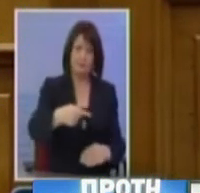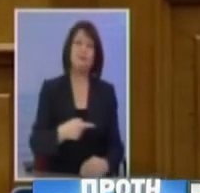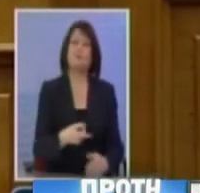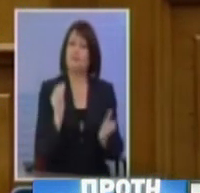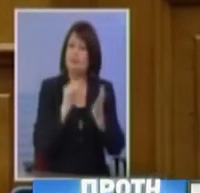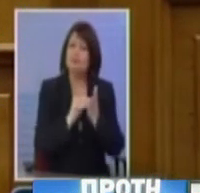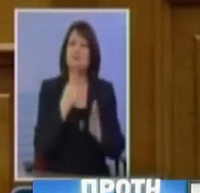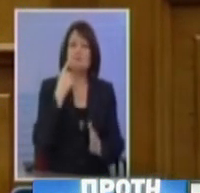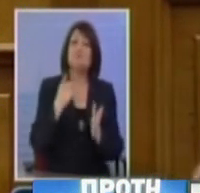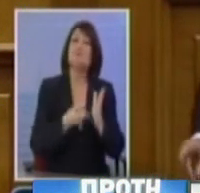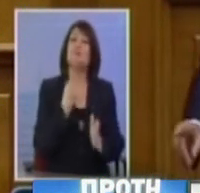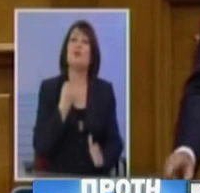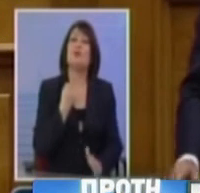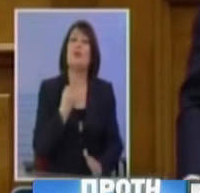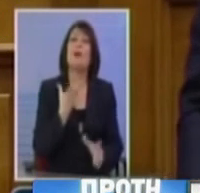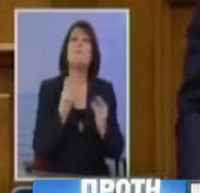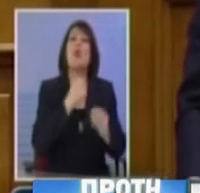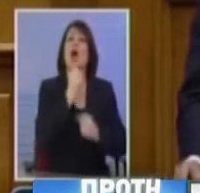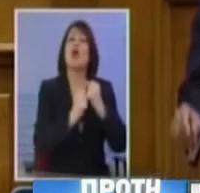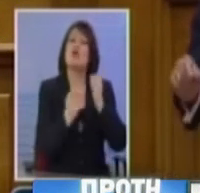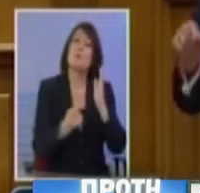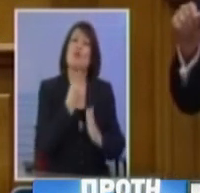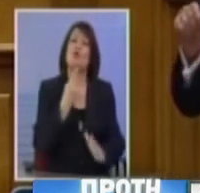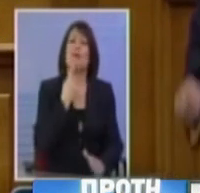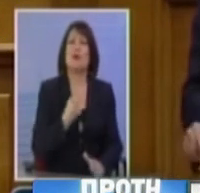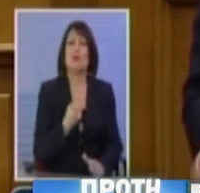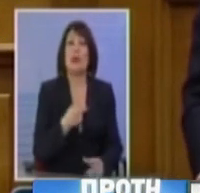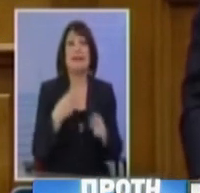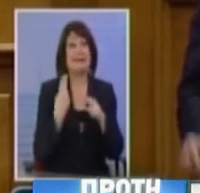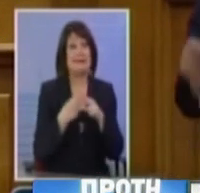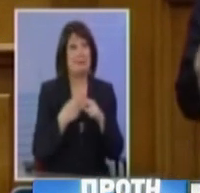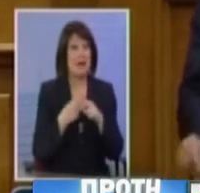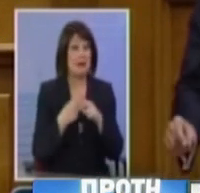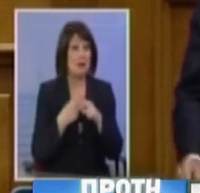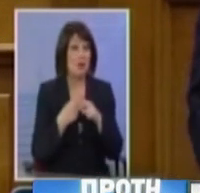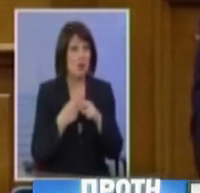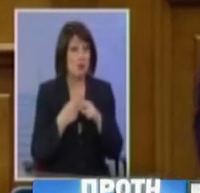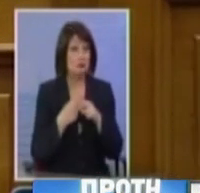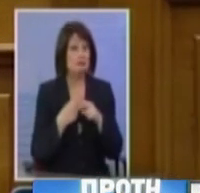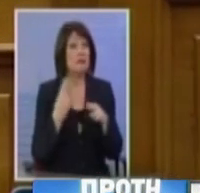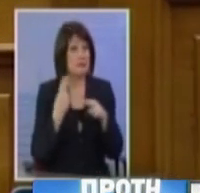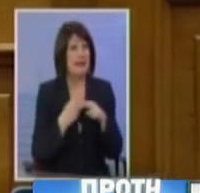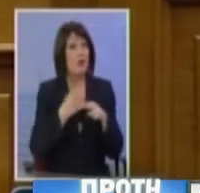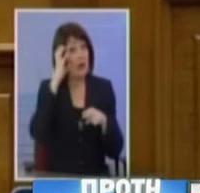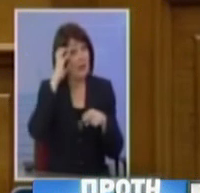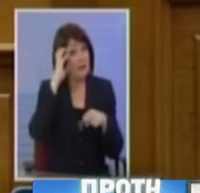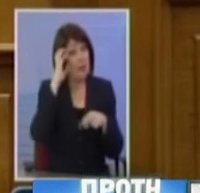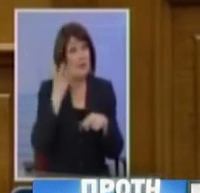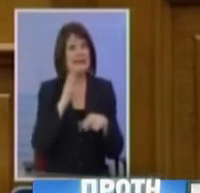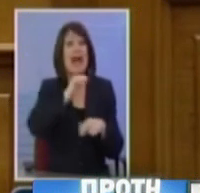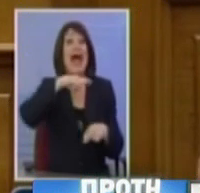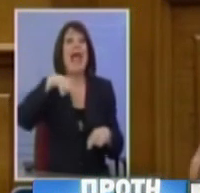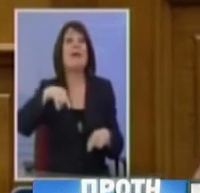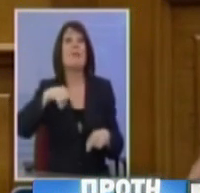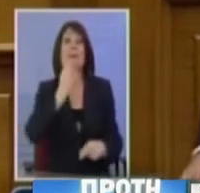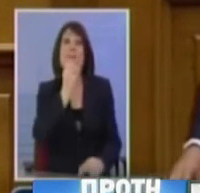αστυνομία. Ο Υπουργός Προστασίας του Πολίτη ανέφερε επίσης ότι ο ΣΥΡΙΖΑ δεν διατυπώνει σαφή οικονομική πρόταση και αναφέρθηκε σε όλους